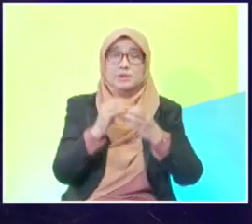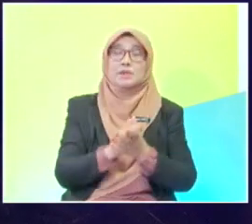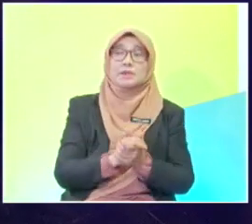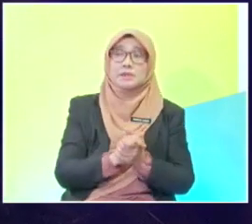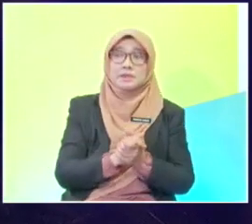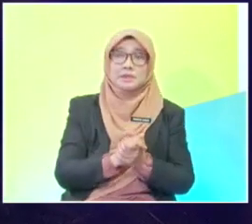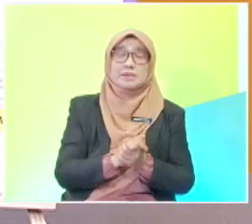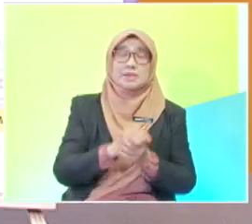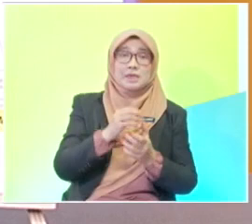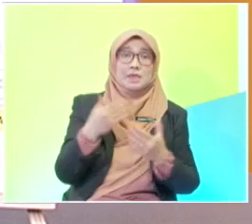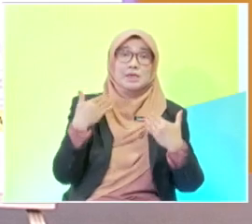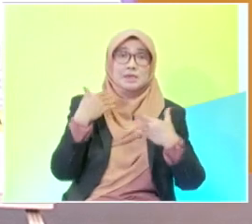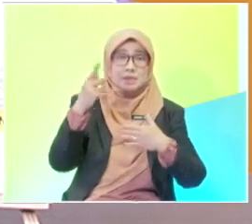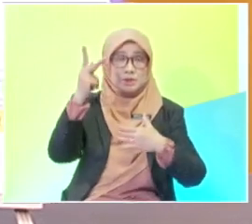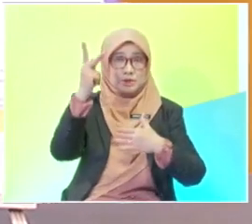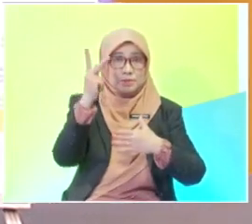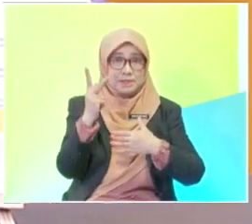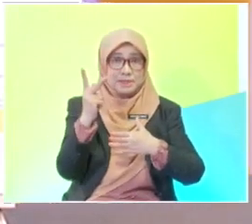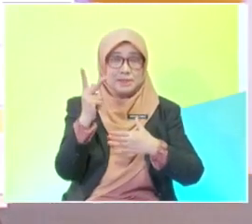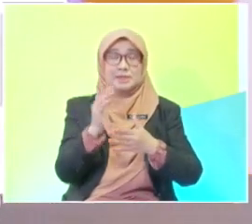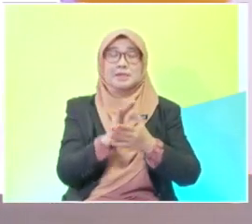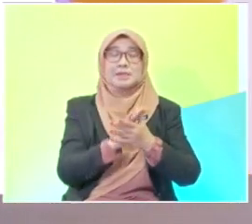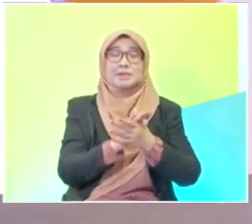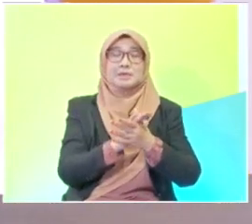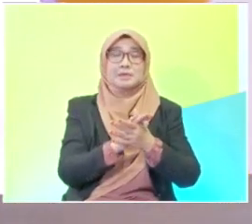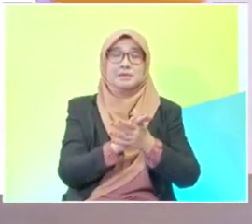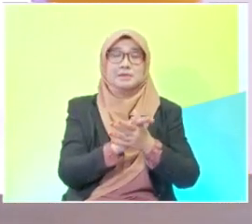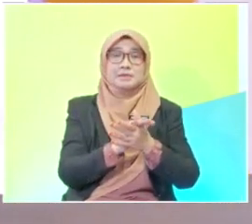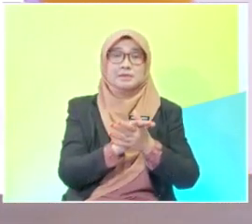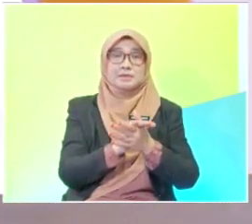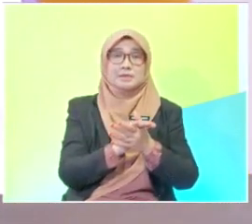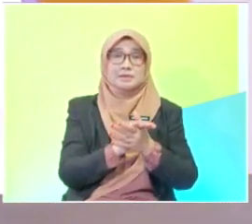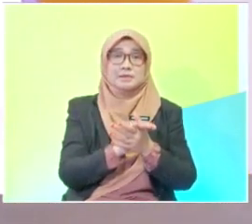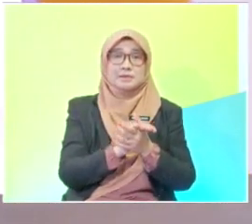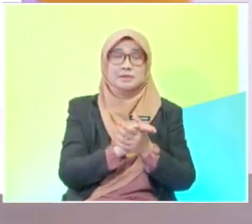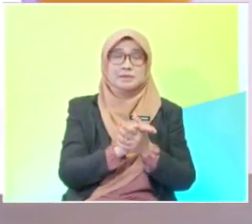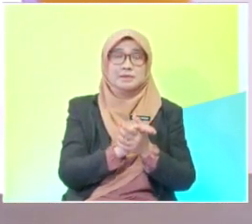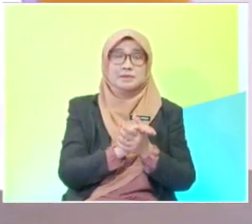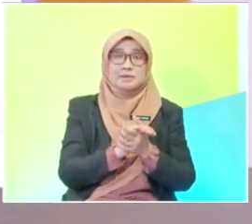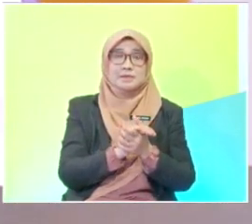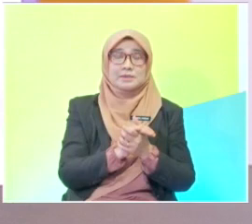K yang kita sengit sikit di situ. Kemudian ada keimunan